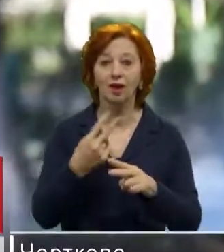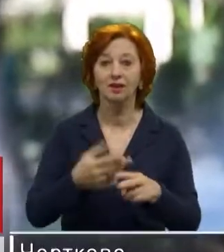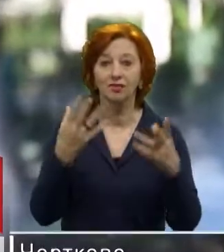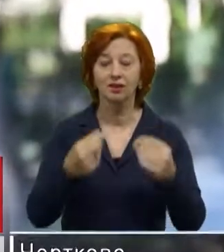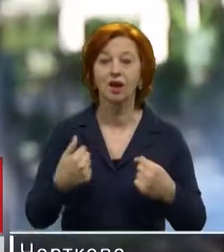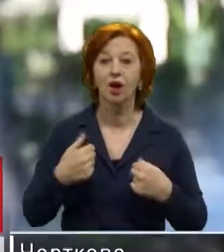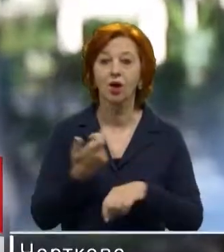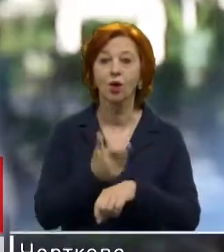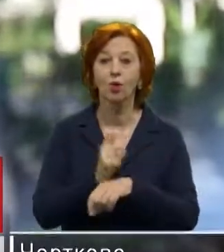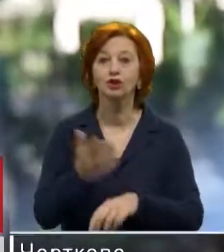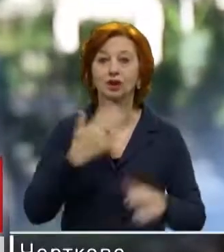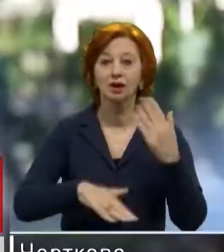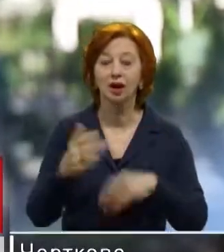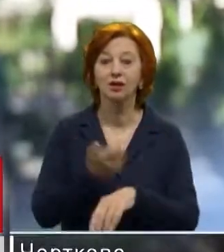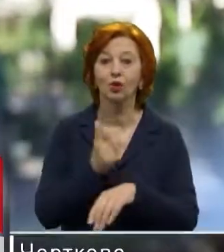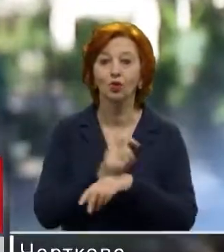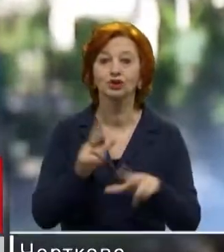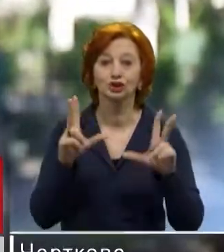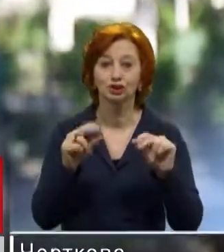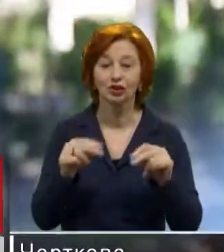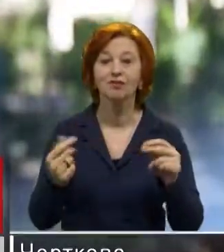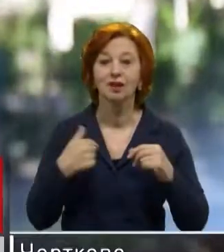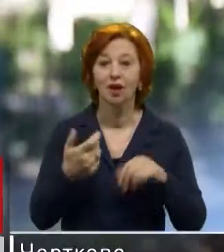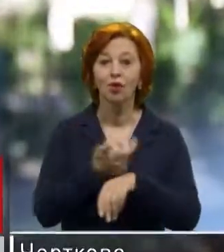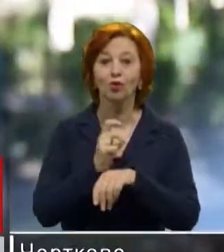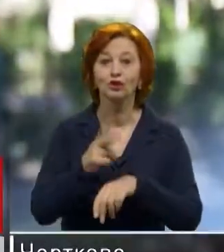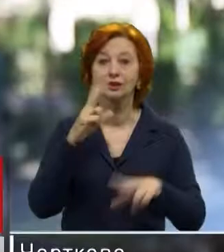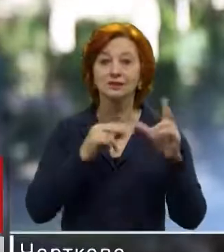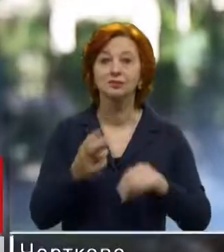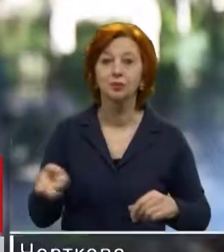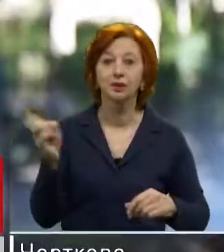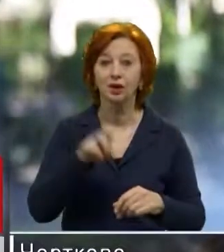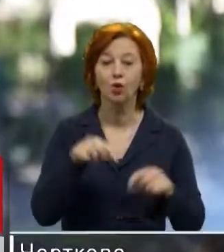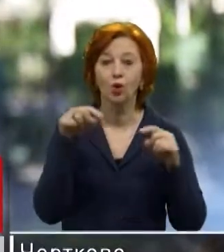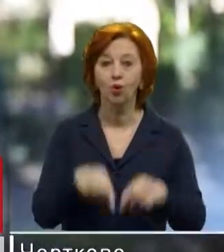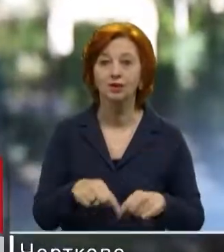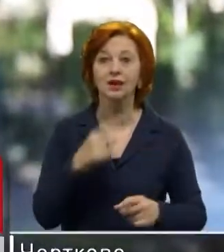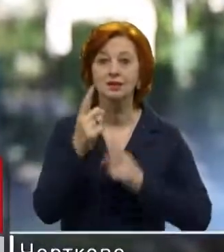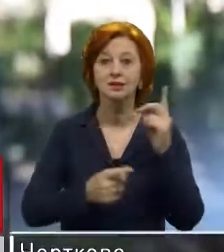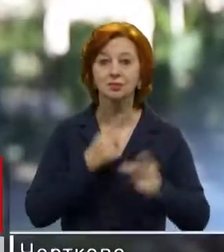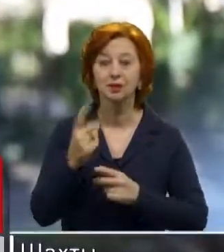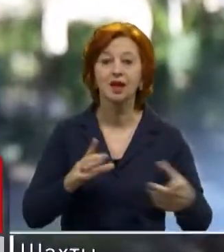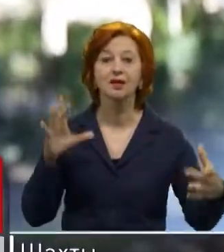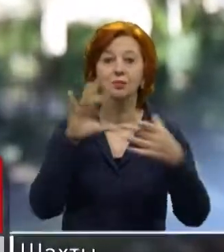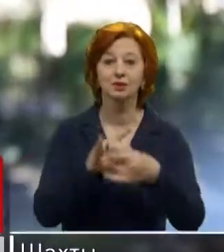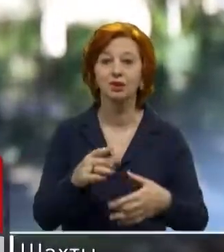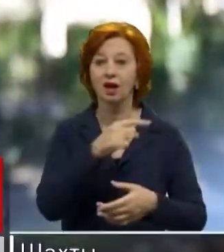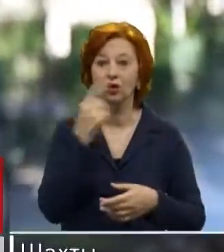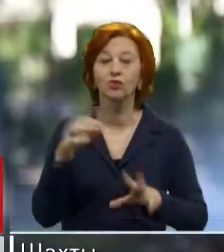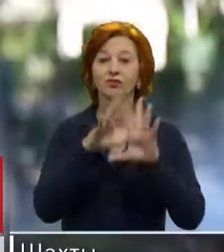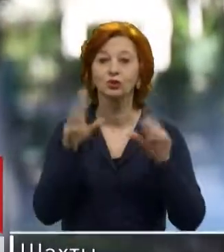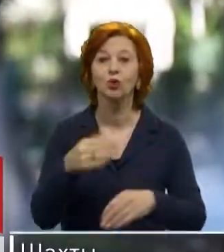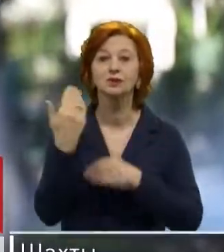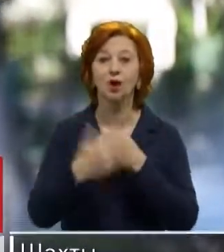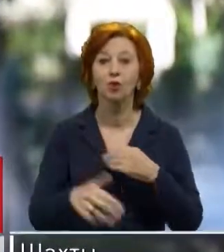рада, очень счастлива, потому что я очень надеюсь, что с приходом, с присоединением нас к России все наконец-то закончится, мы сможем